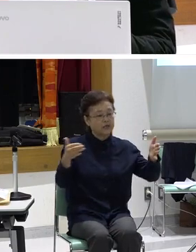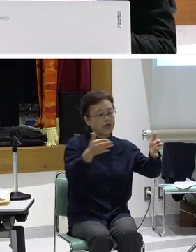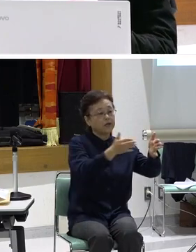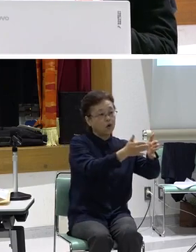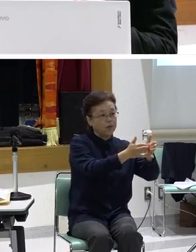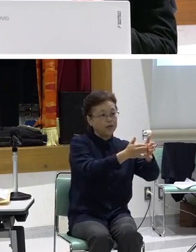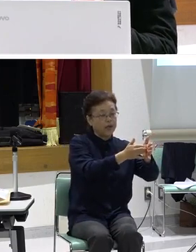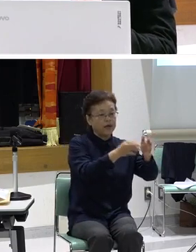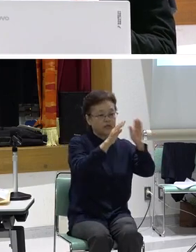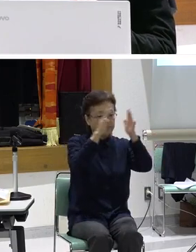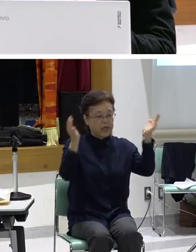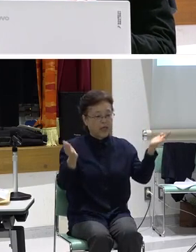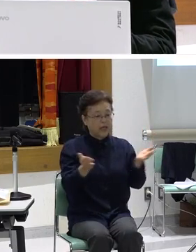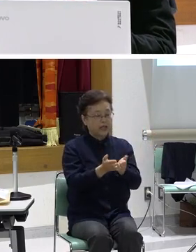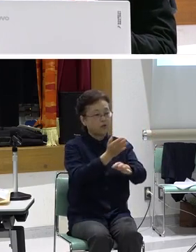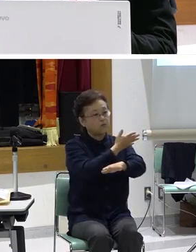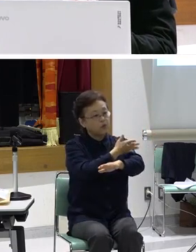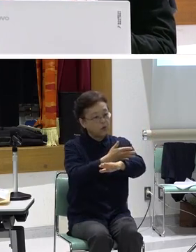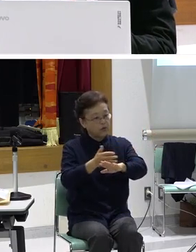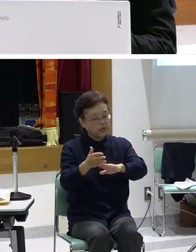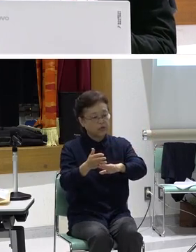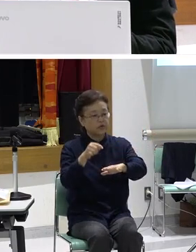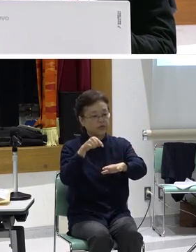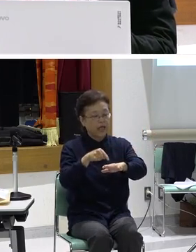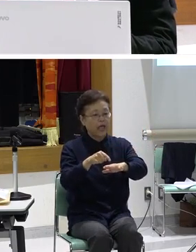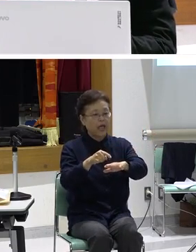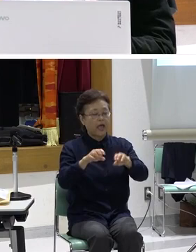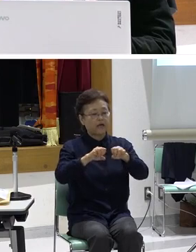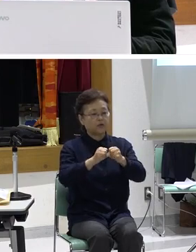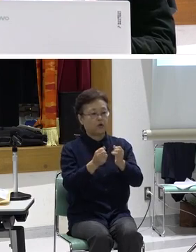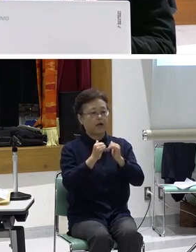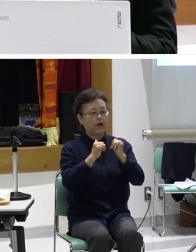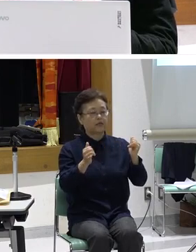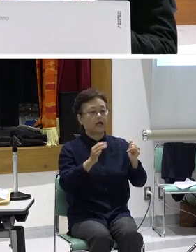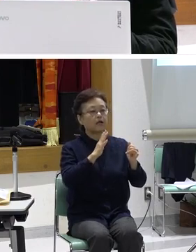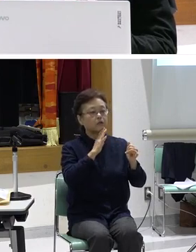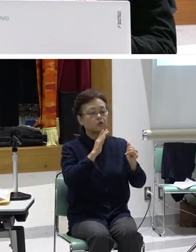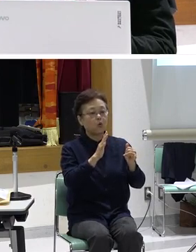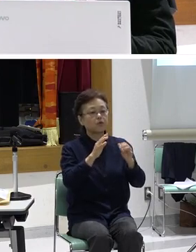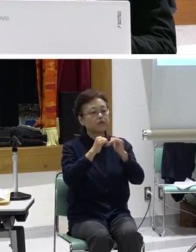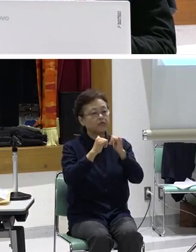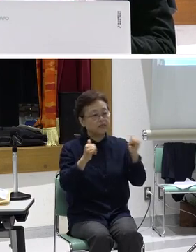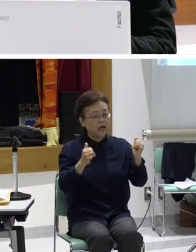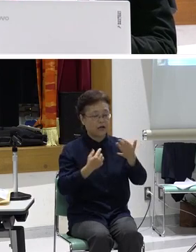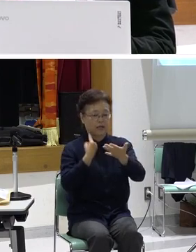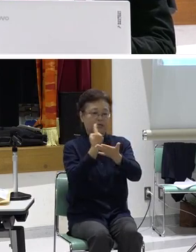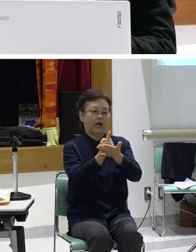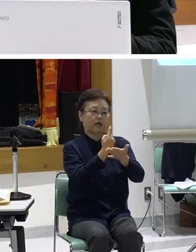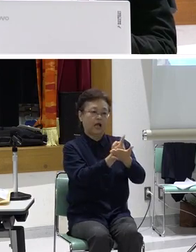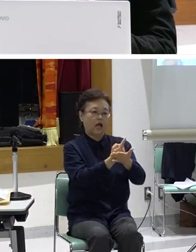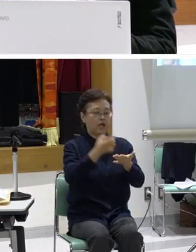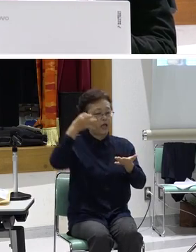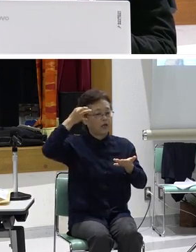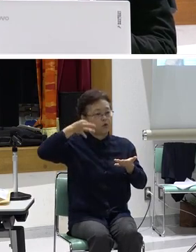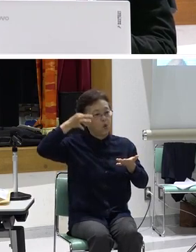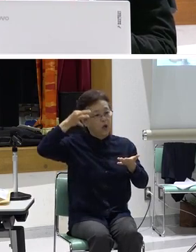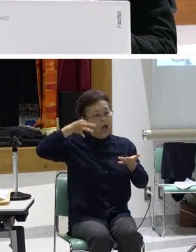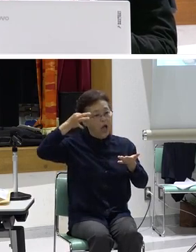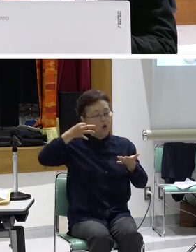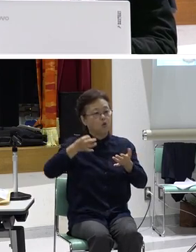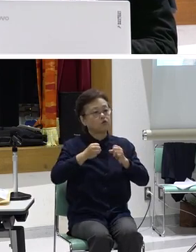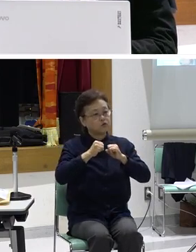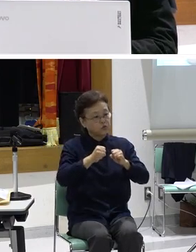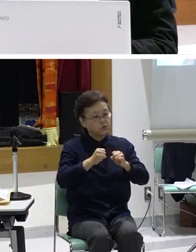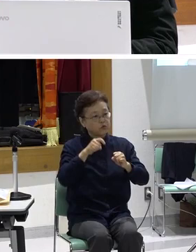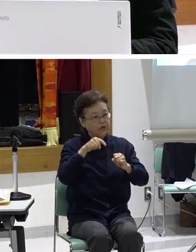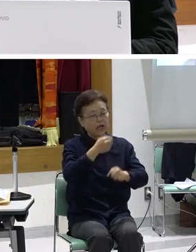のプロセスへ障害当事者が参画をし評価をしていく、これが大事なんですね。全てのプロ